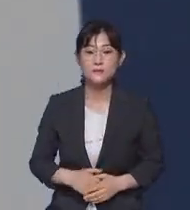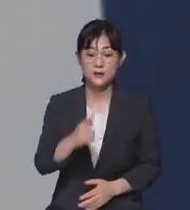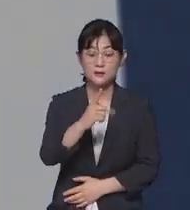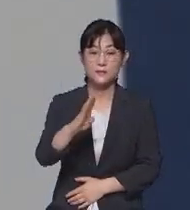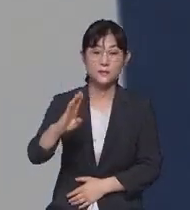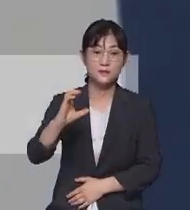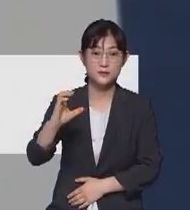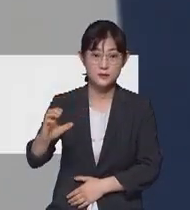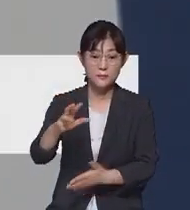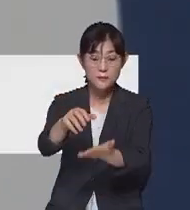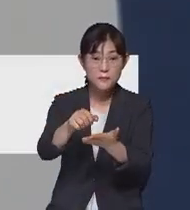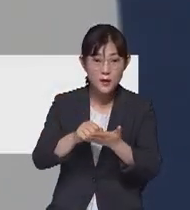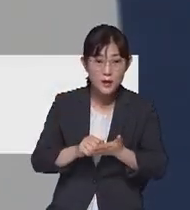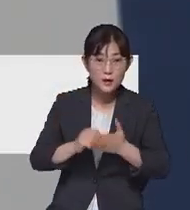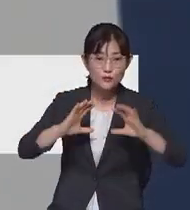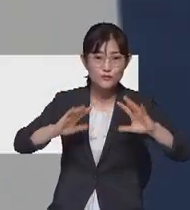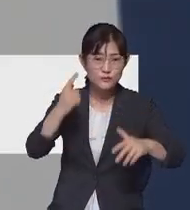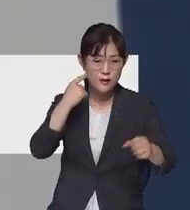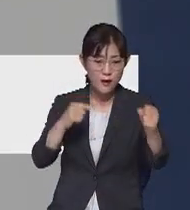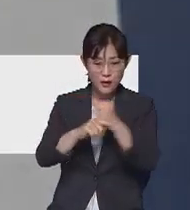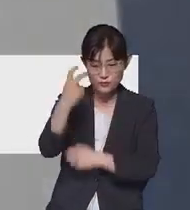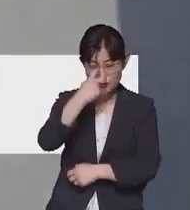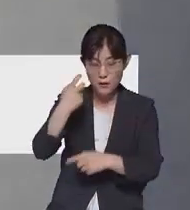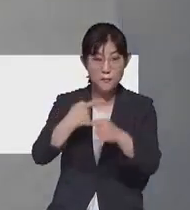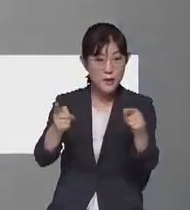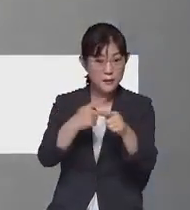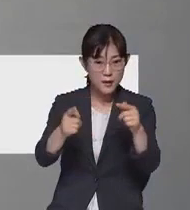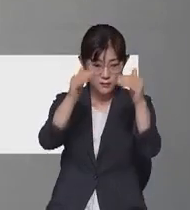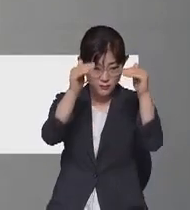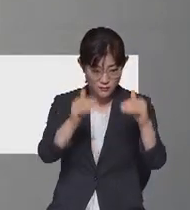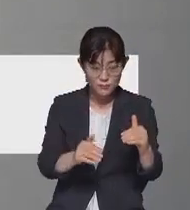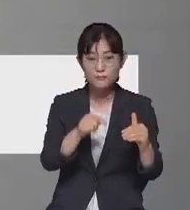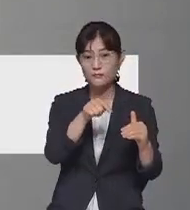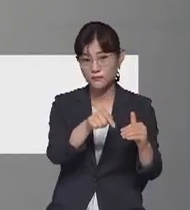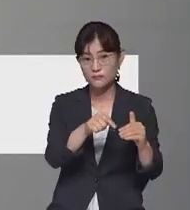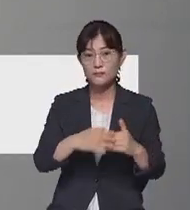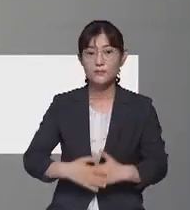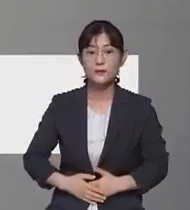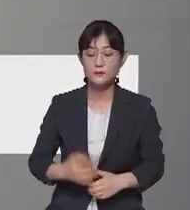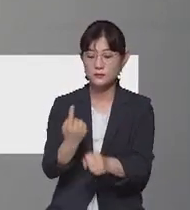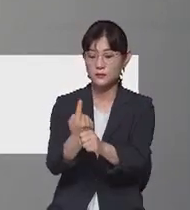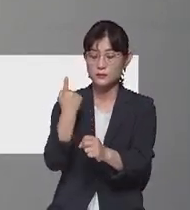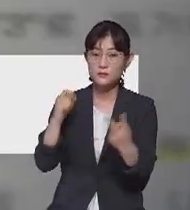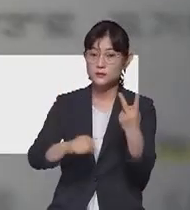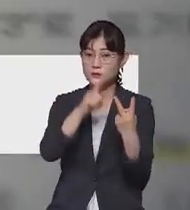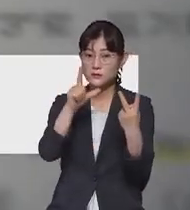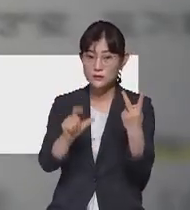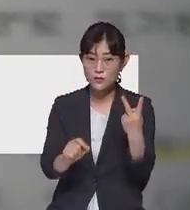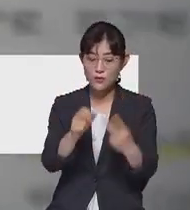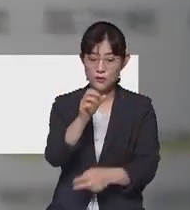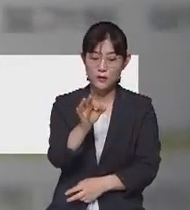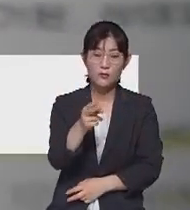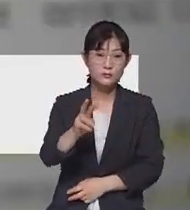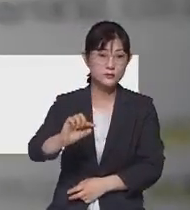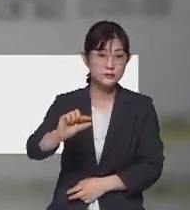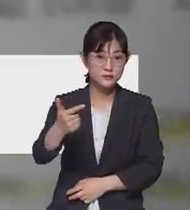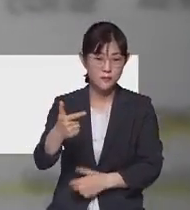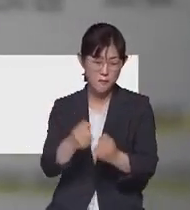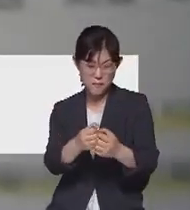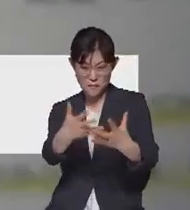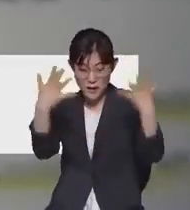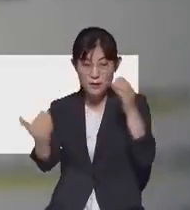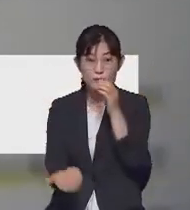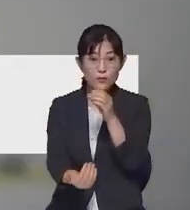kbc가 단독 입수한 국립과학수사연구원 감정서입니다 지난해 2월 여천 NCC 폭발사고의